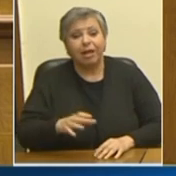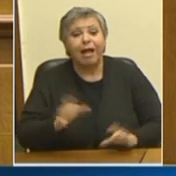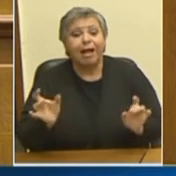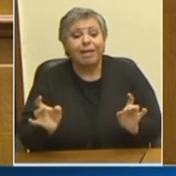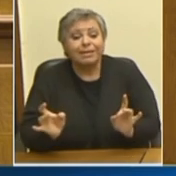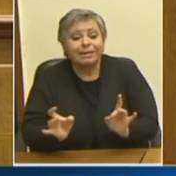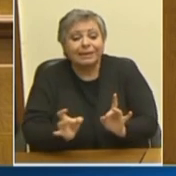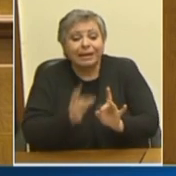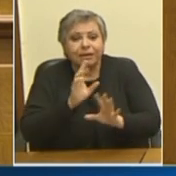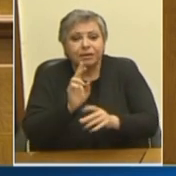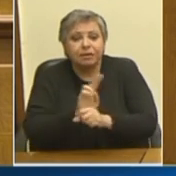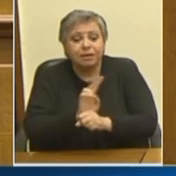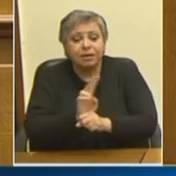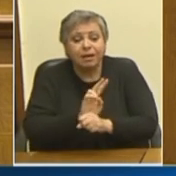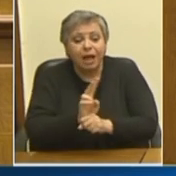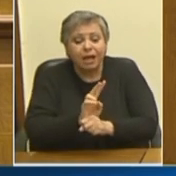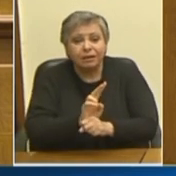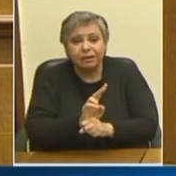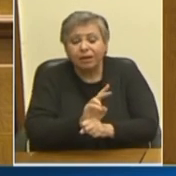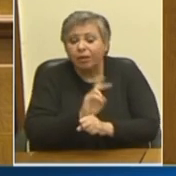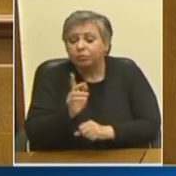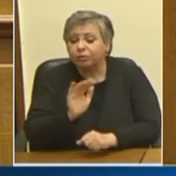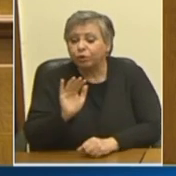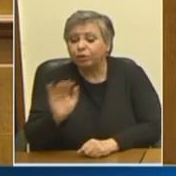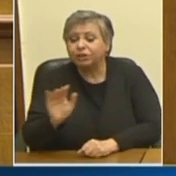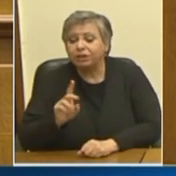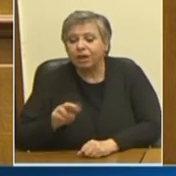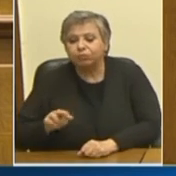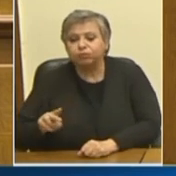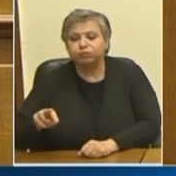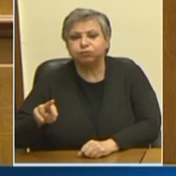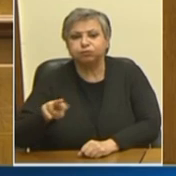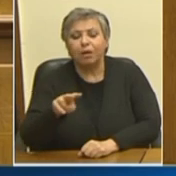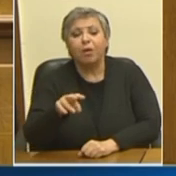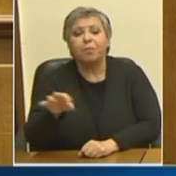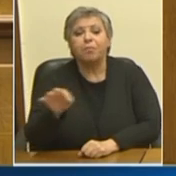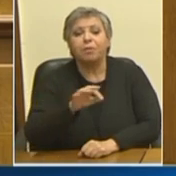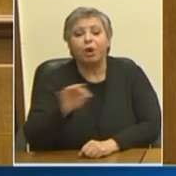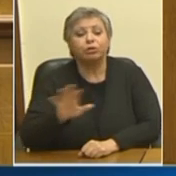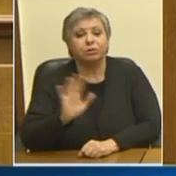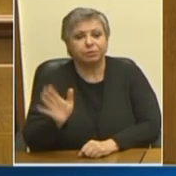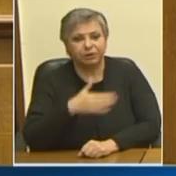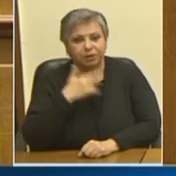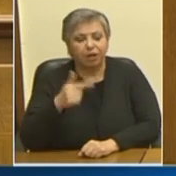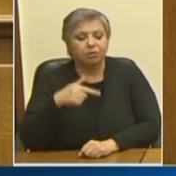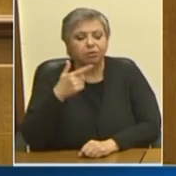βουλευτή που ζητάει μέσον ή ρουσφέτη, να χάνει την έδρα του.